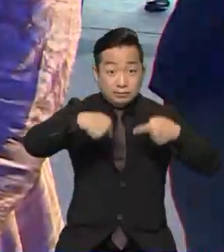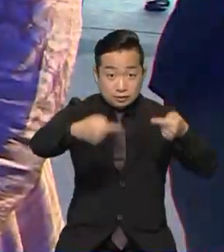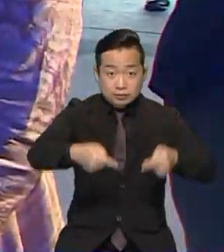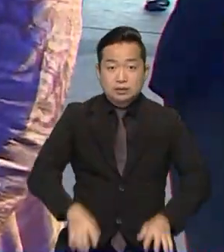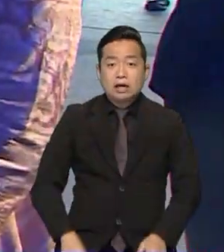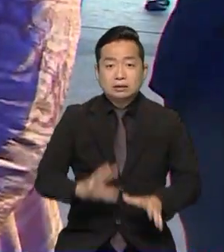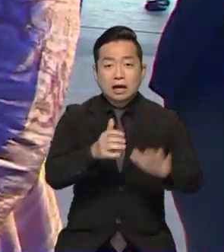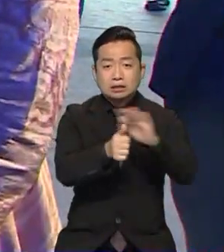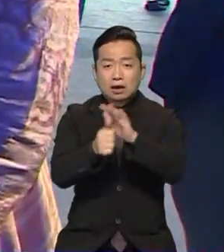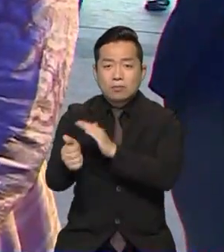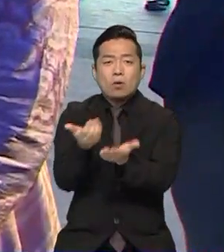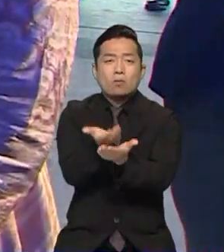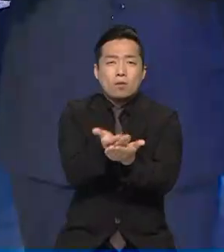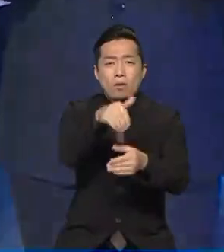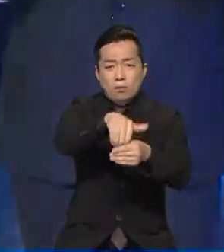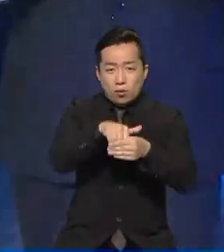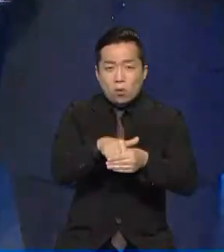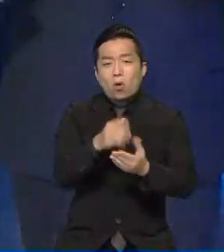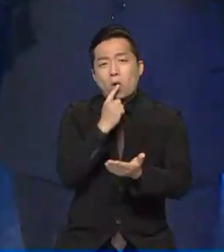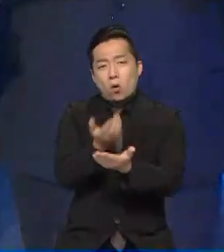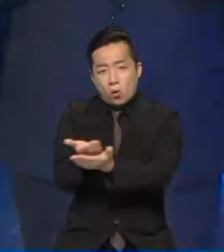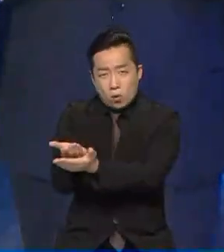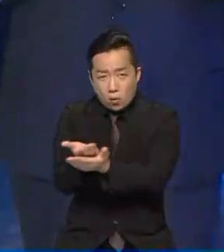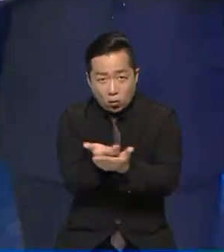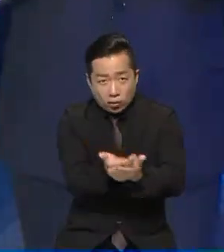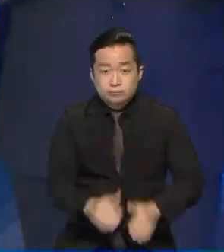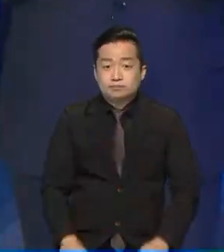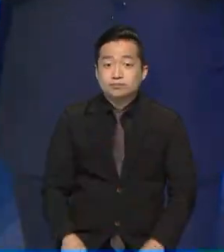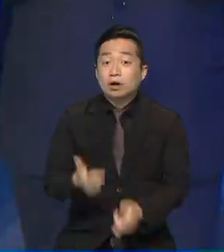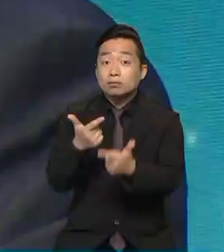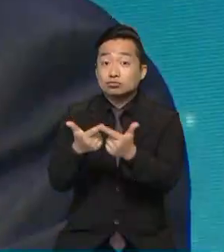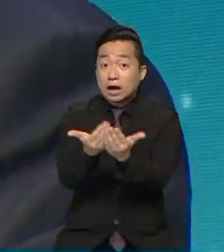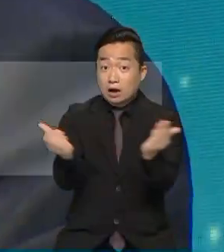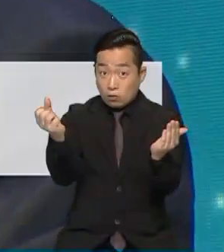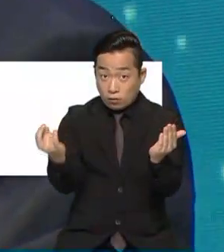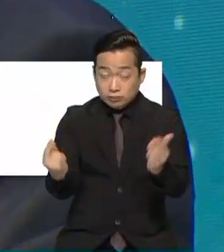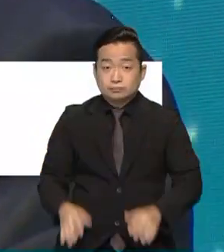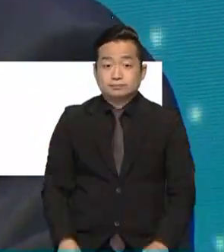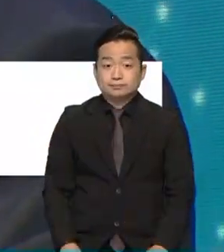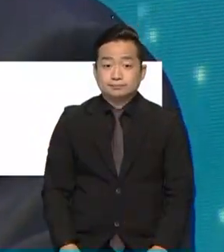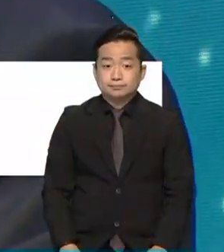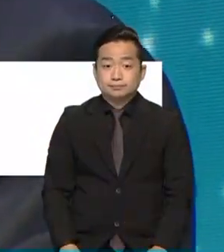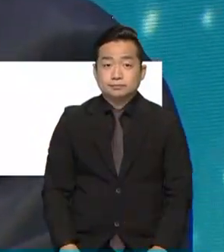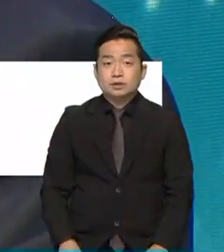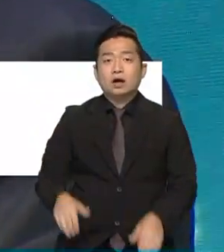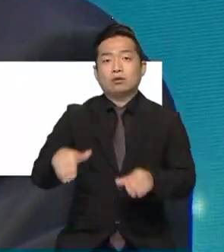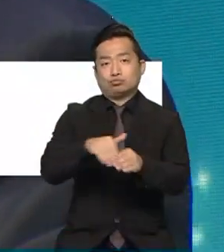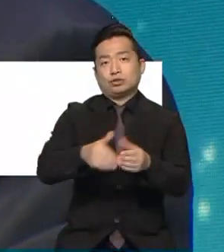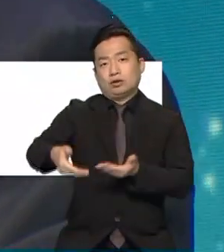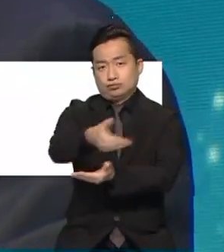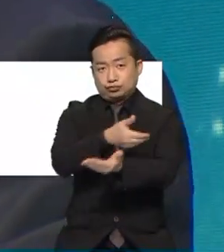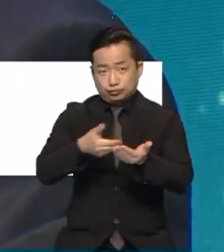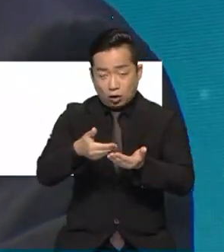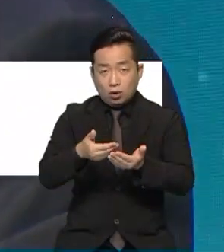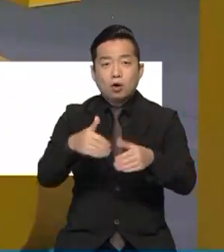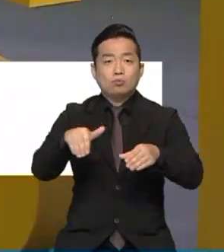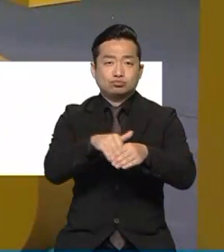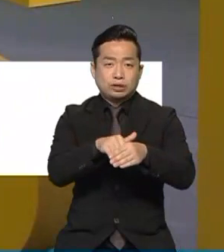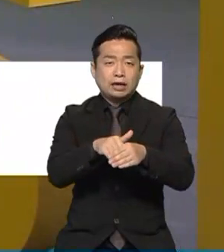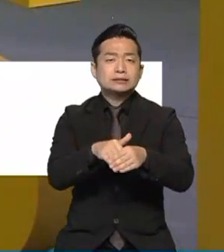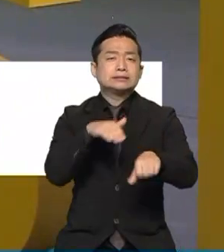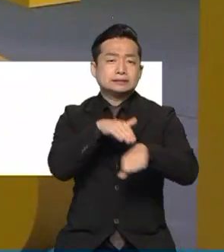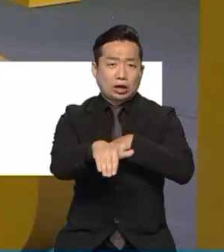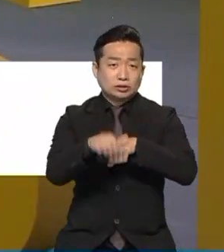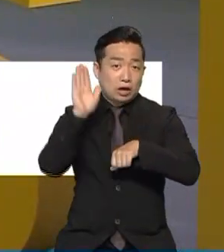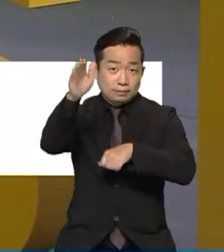한 표를 요청했습니다. 윤 대통령은 부산 엑스포는 고유 문화와 전통을 나누는 문화 엑스포, 미래